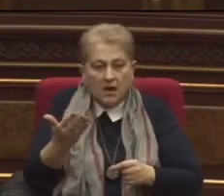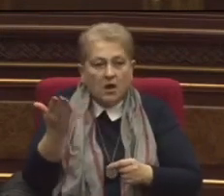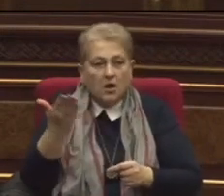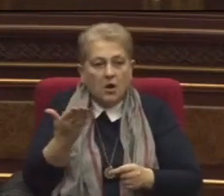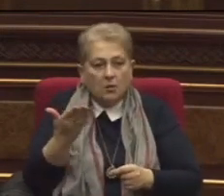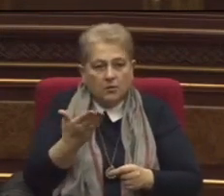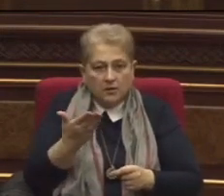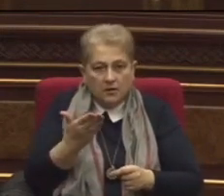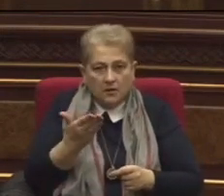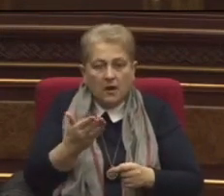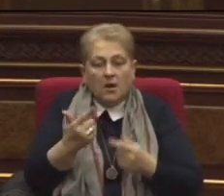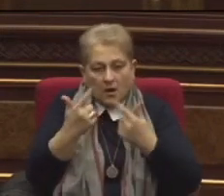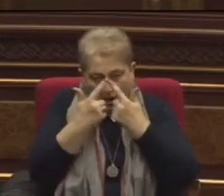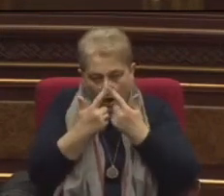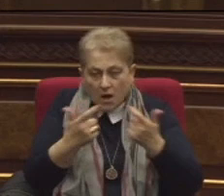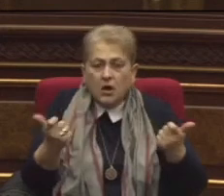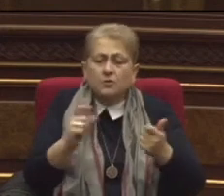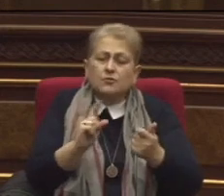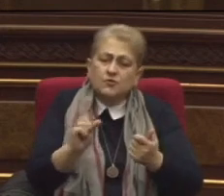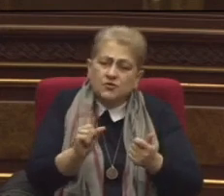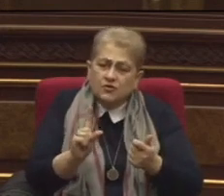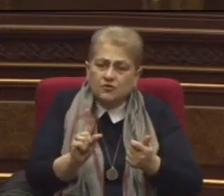ելույթները, հայտարարությունները,